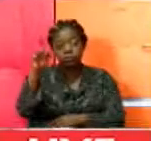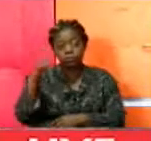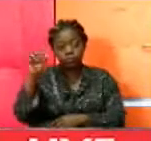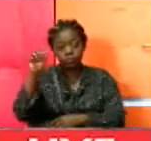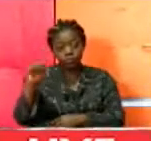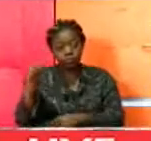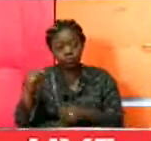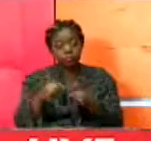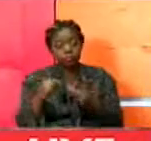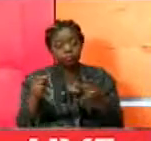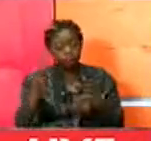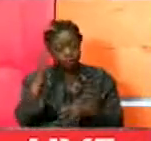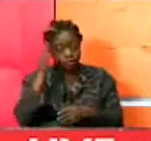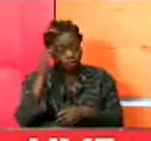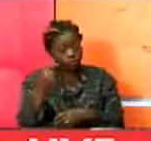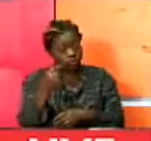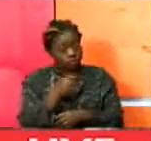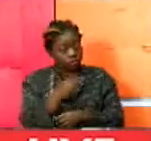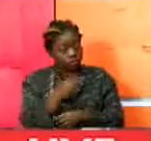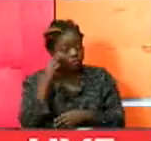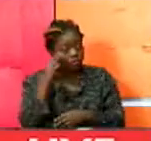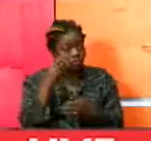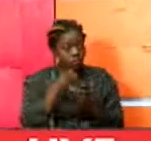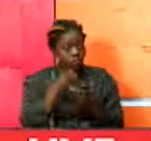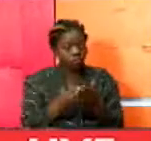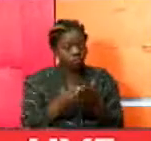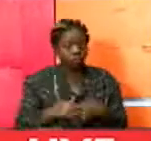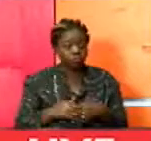ate neebase bagina nga mujulizi.